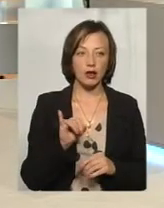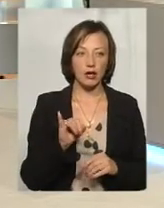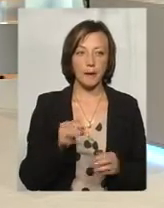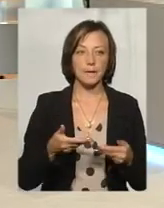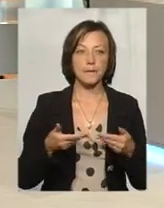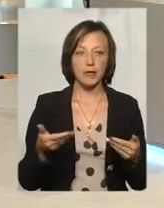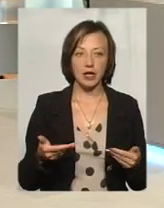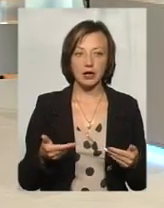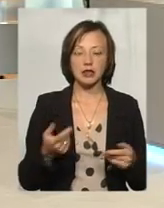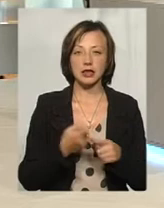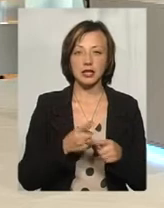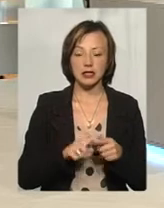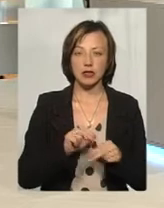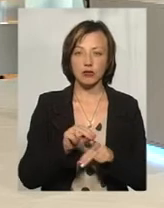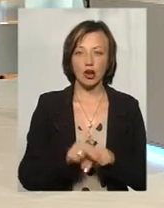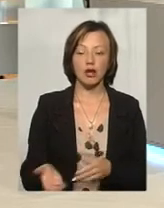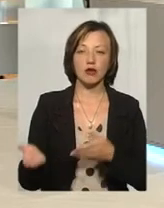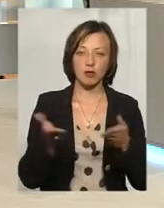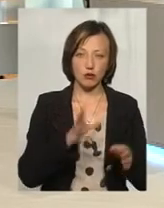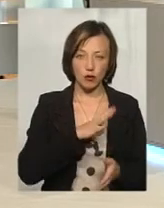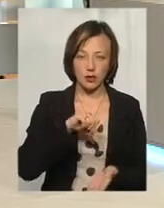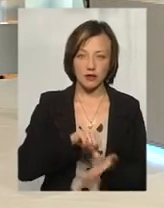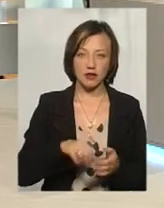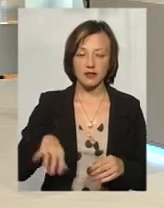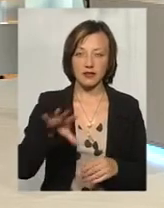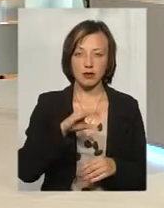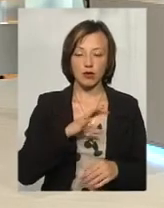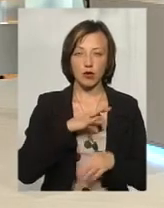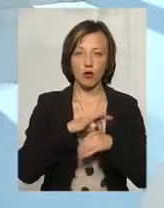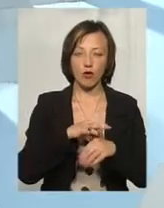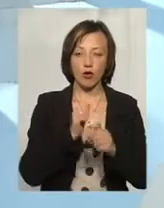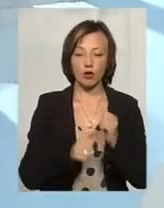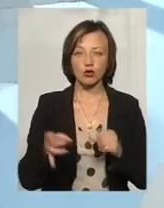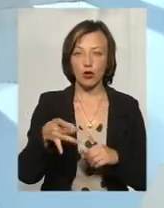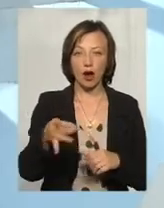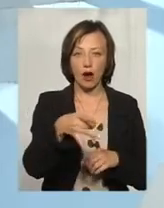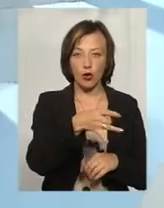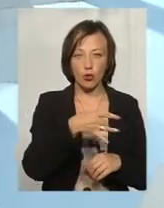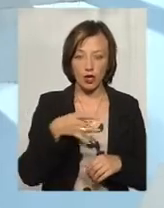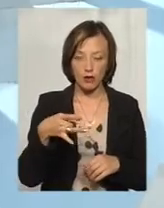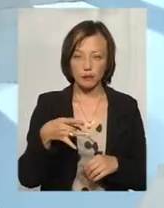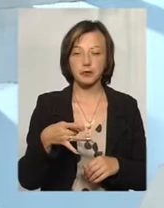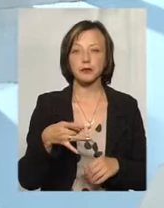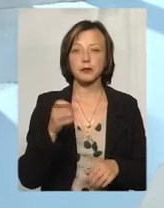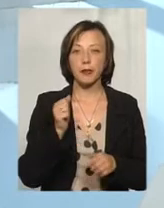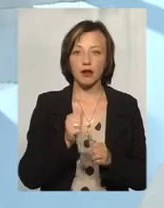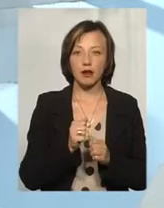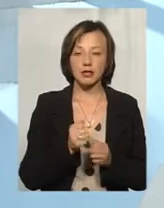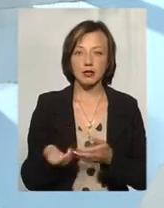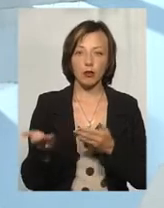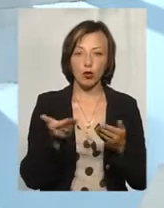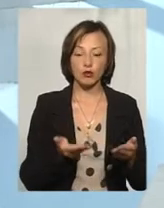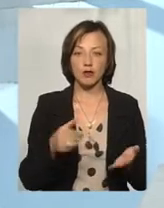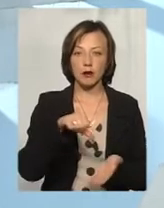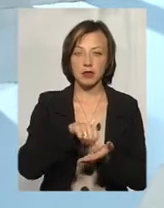ми на ці навчання запрошували представників всіх, це було проведено в кожному районі електричних мереж, ми запрошували